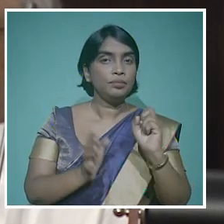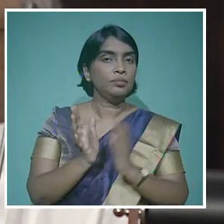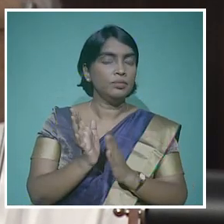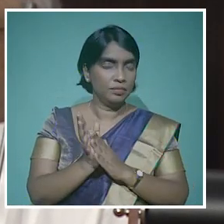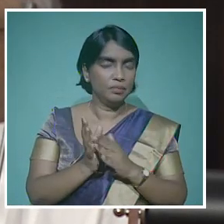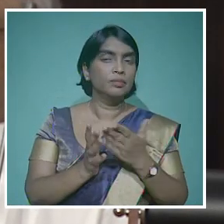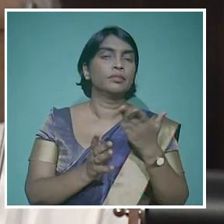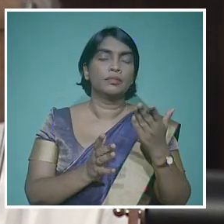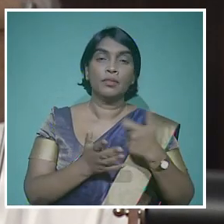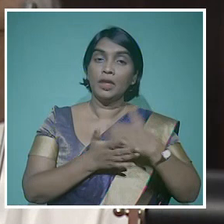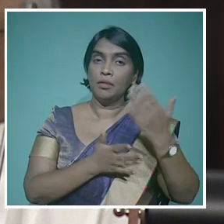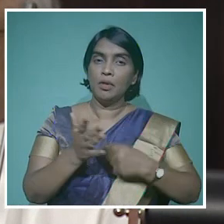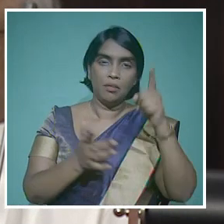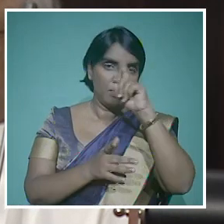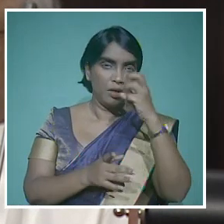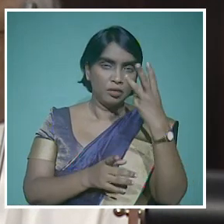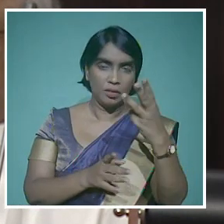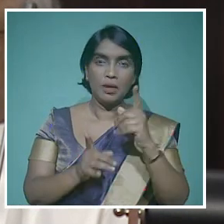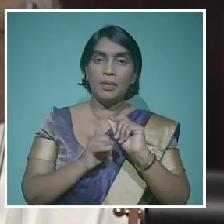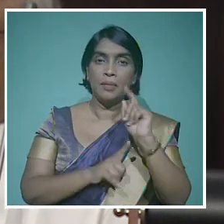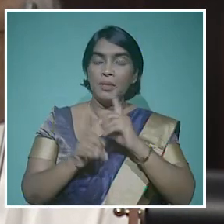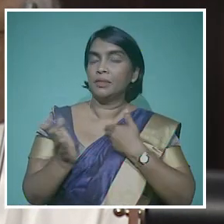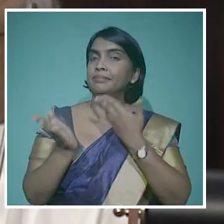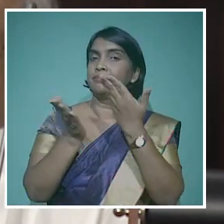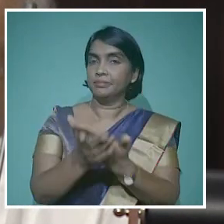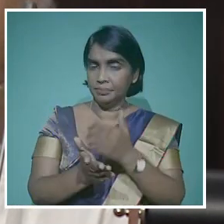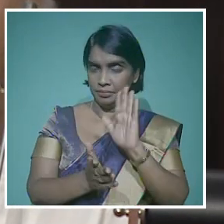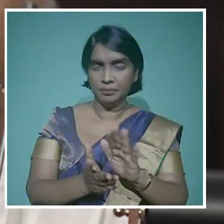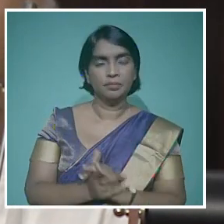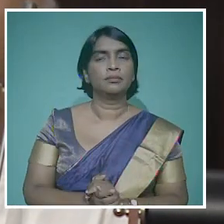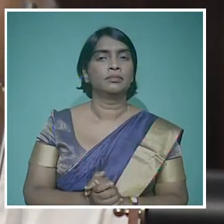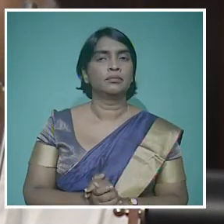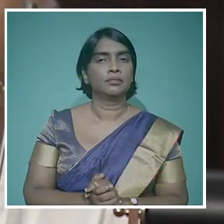වාර්තා මාස 3ක් ඇතුළත අමාත්‍ය මණ්ඩලයේ වෙත ඉදිරිපත් කළ යුතු වෙනවා.